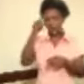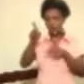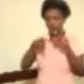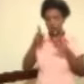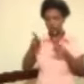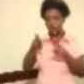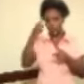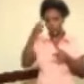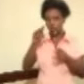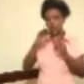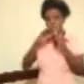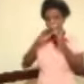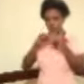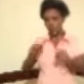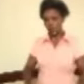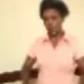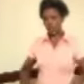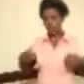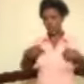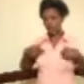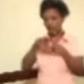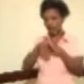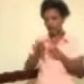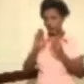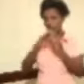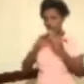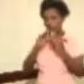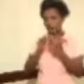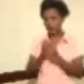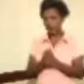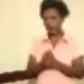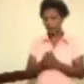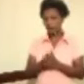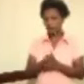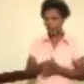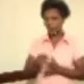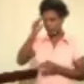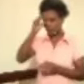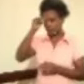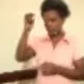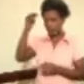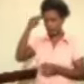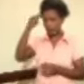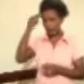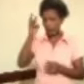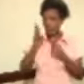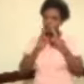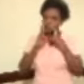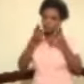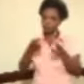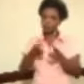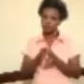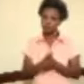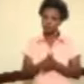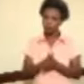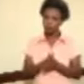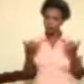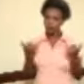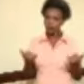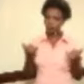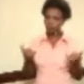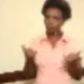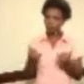monde qui vivent en Batantio et qui t'a remis changé. Monsieur Martelly, si vous voulez ajouter un bagage ou bien bon, sûr une réponse? Rapidement,